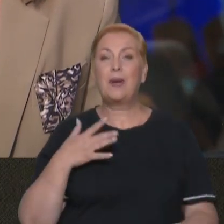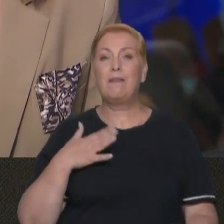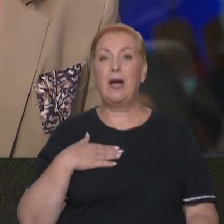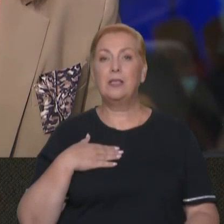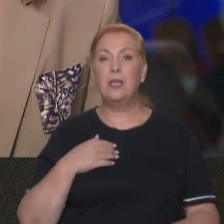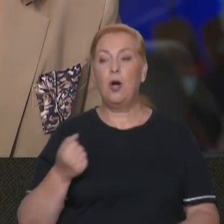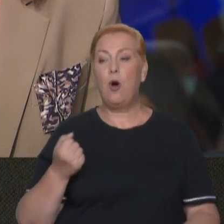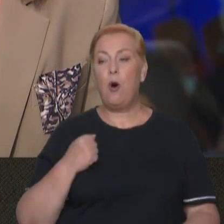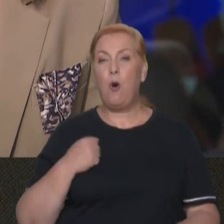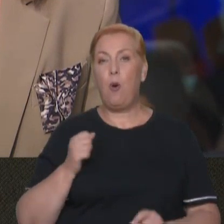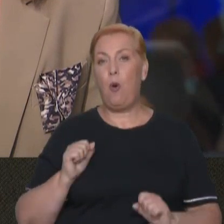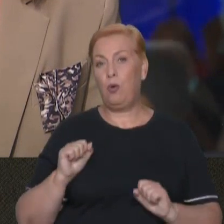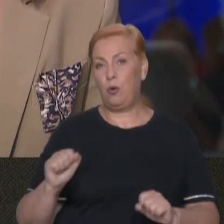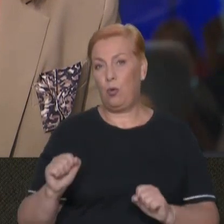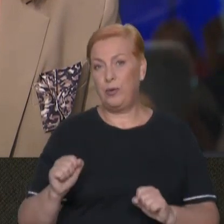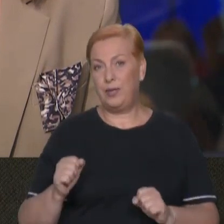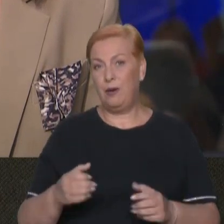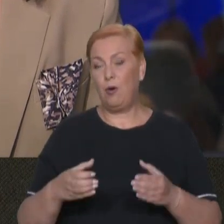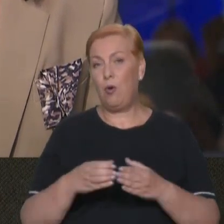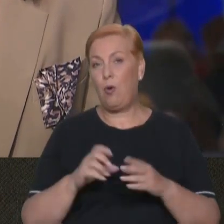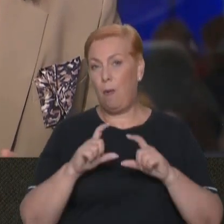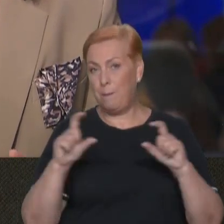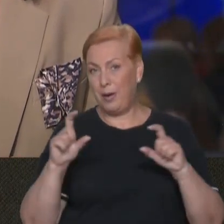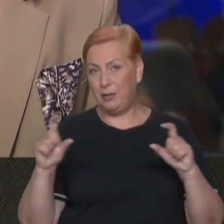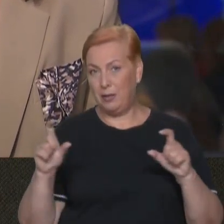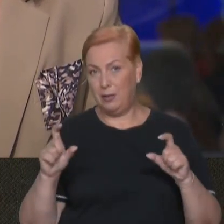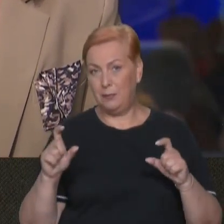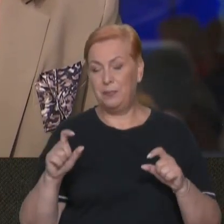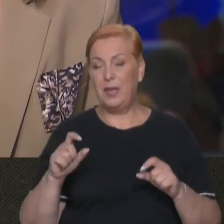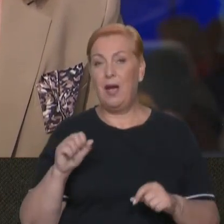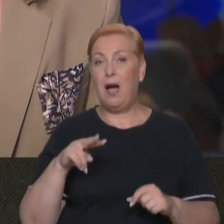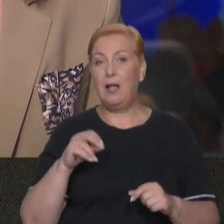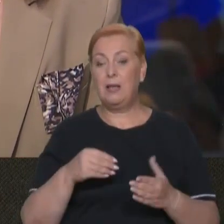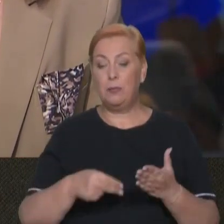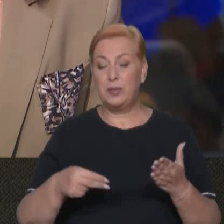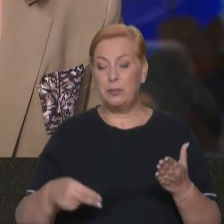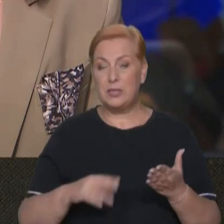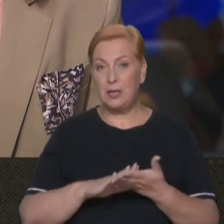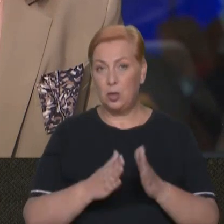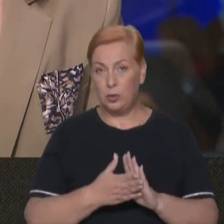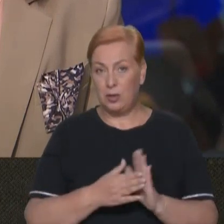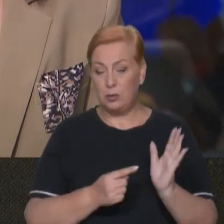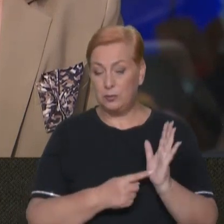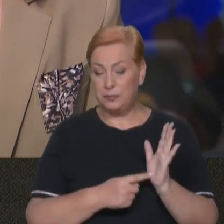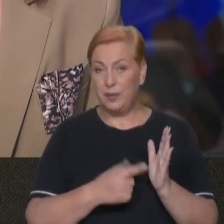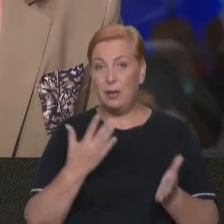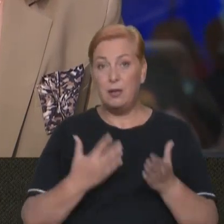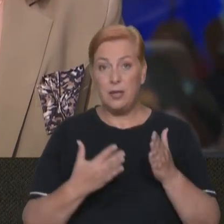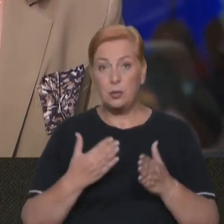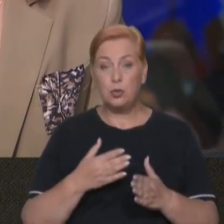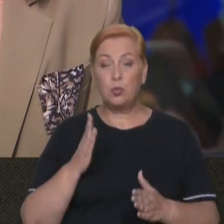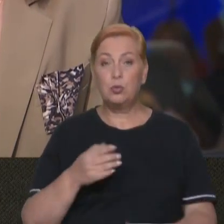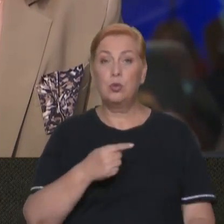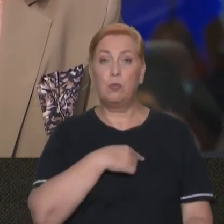начебто охороняти якісь там стратегічні підприємства але одразу ж підписанні контракту вони говорять про те що якщо вони будуть